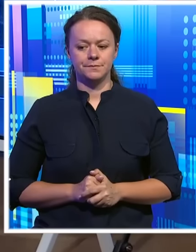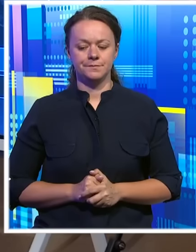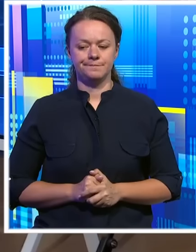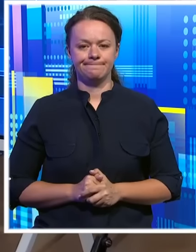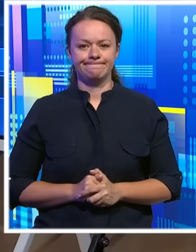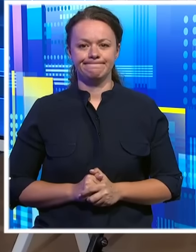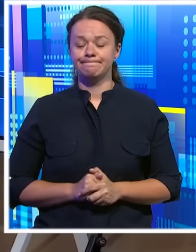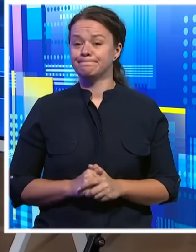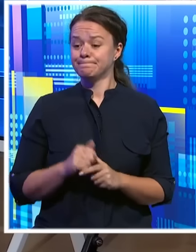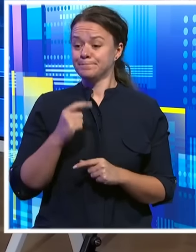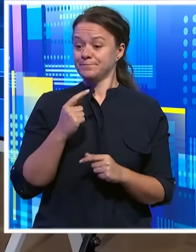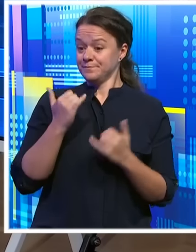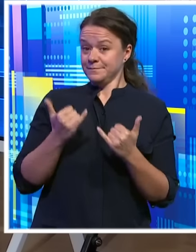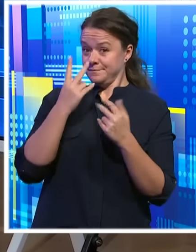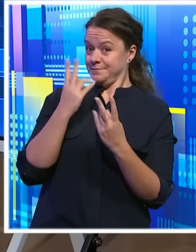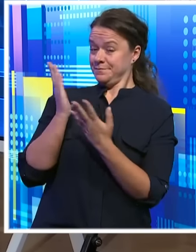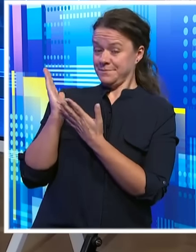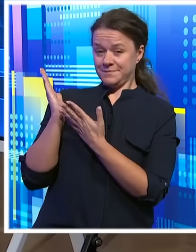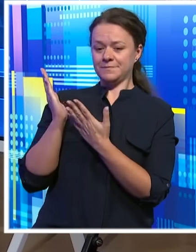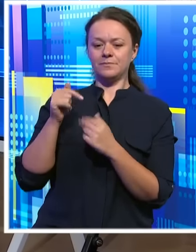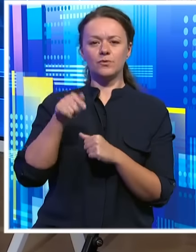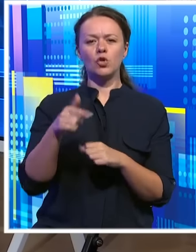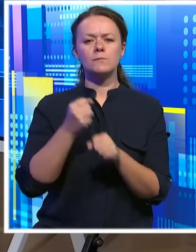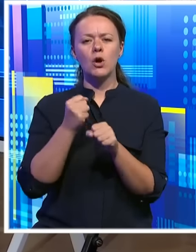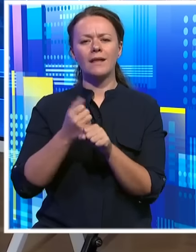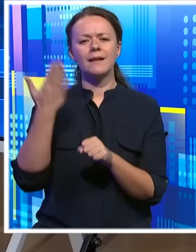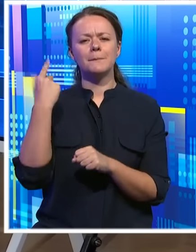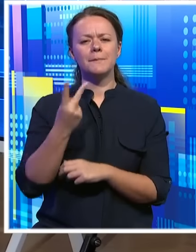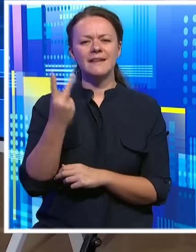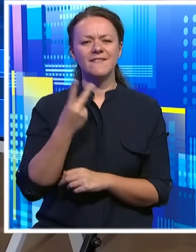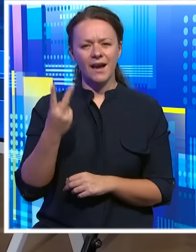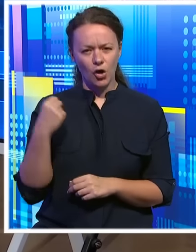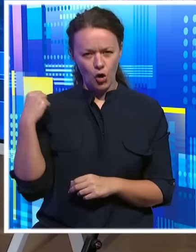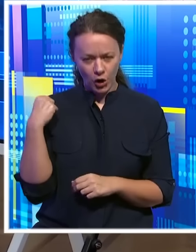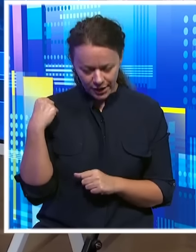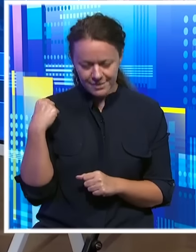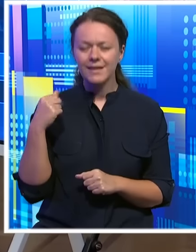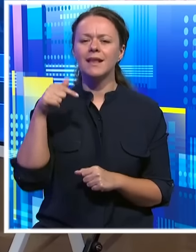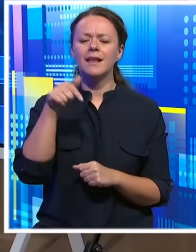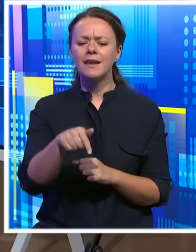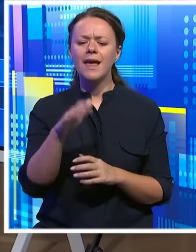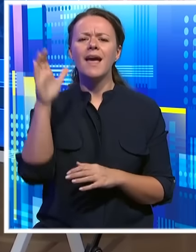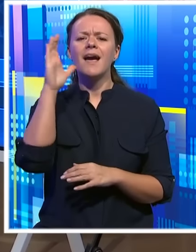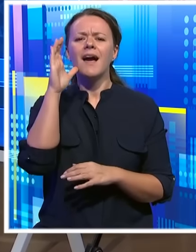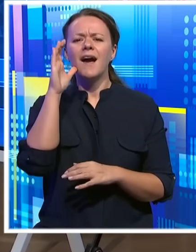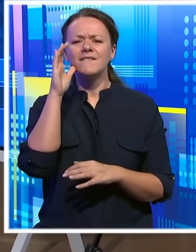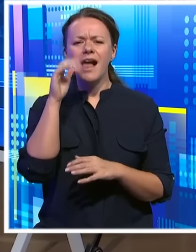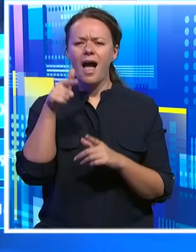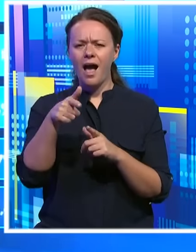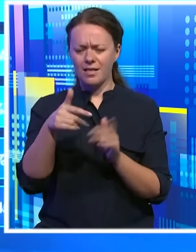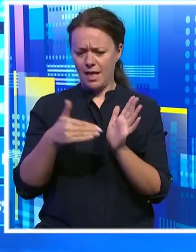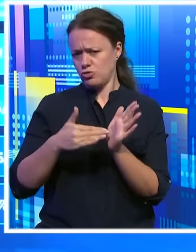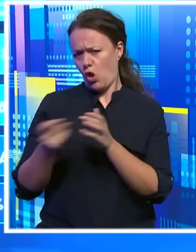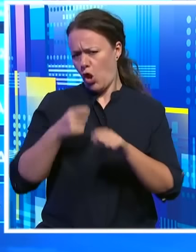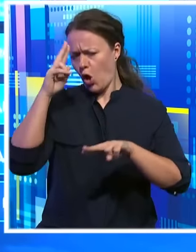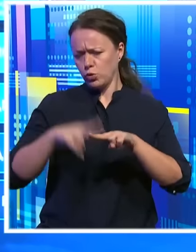Vidite, ovo smo mi radili pre 2 godine, pre nego što je vlada Srbije donala odluku da to prekine, pa zato smo mi